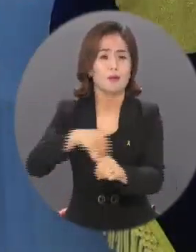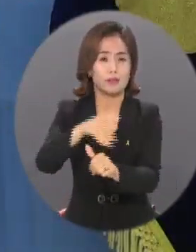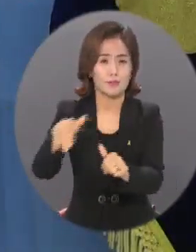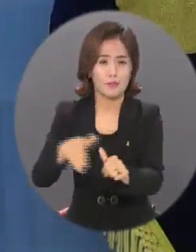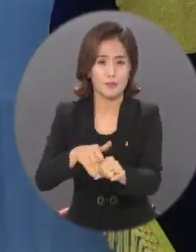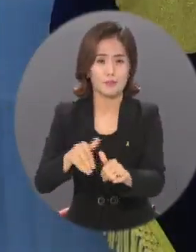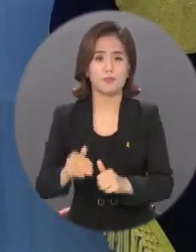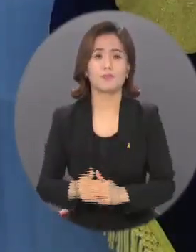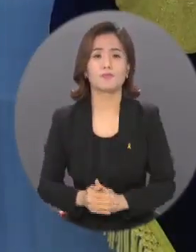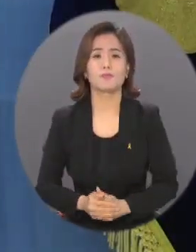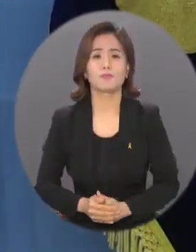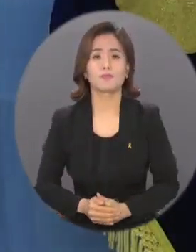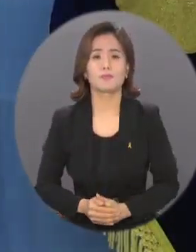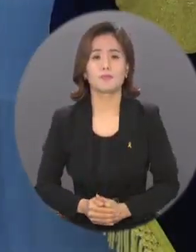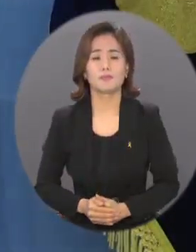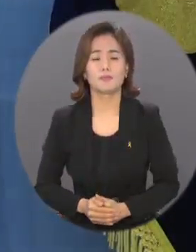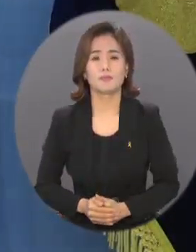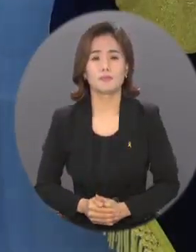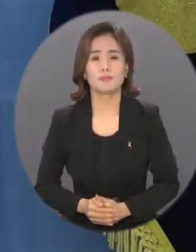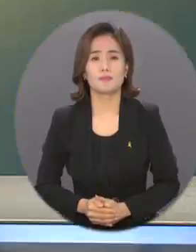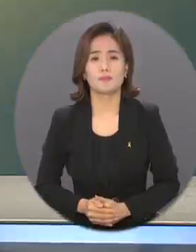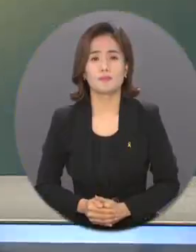상황입니다. MBC 뉴스 양혜승입니다.